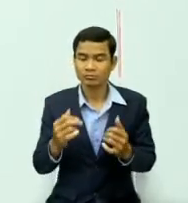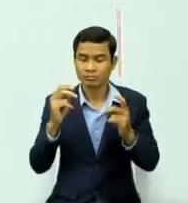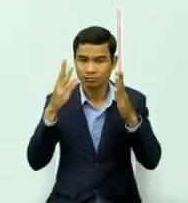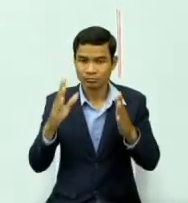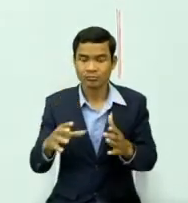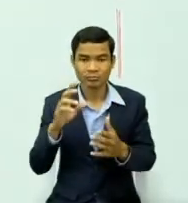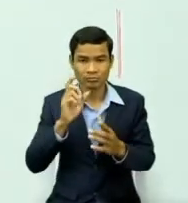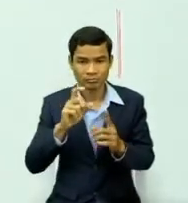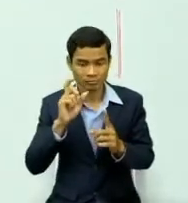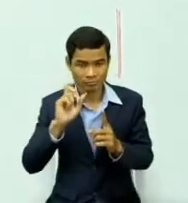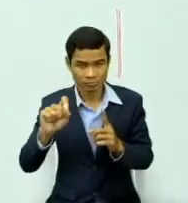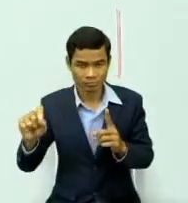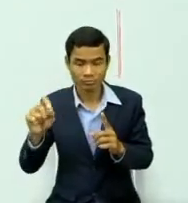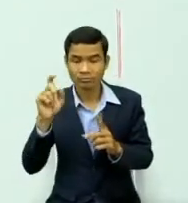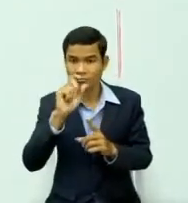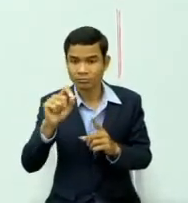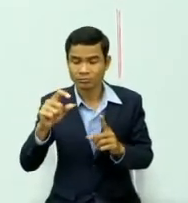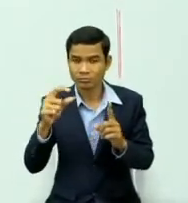bằng tọp tiết